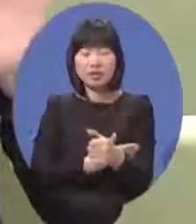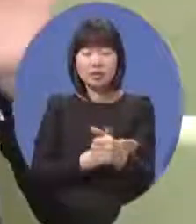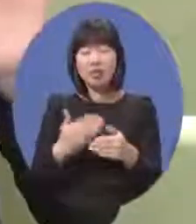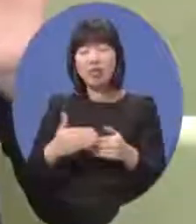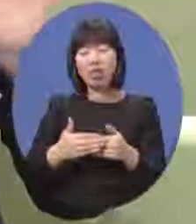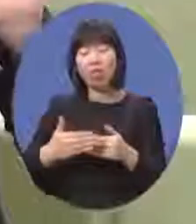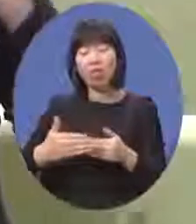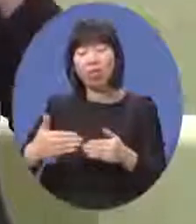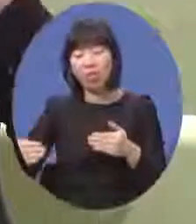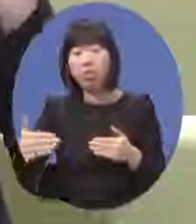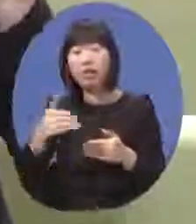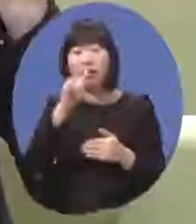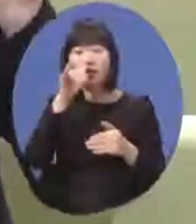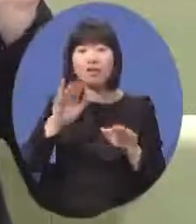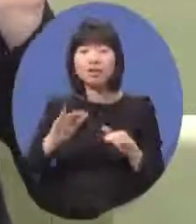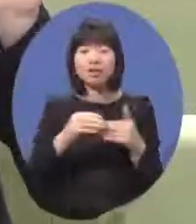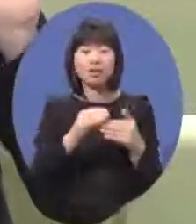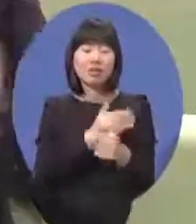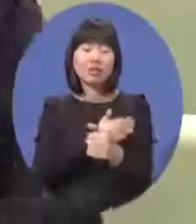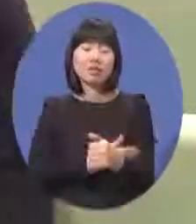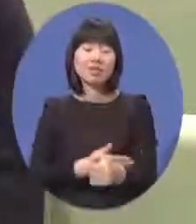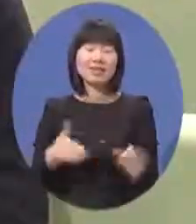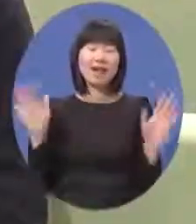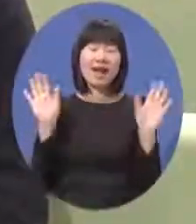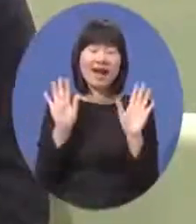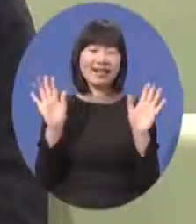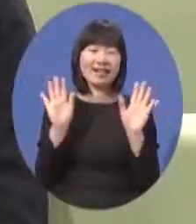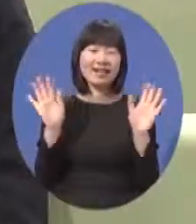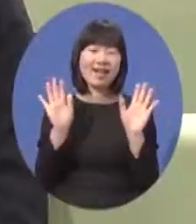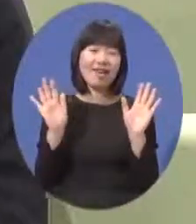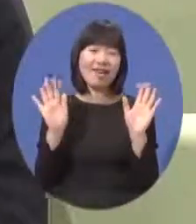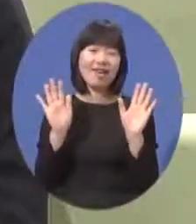점점 거리가 멀어지고 리더십 안녕 이렇게 될 수 있겠죠. 그렇군요.